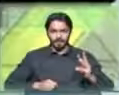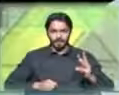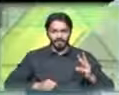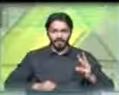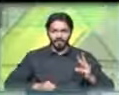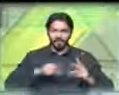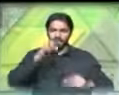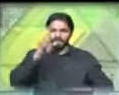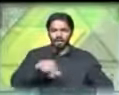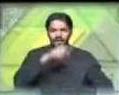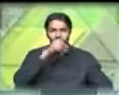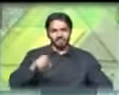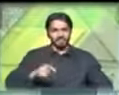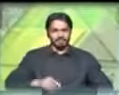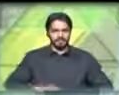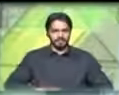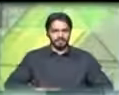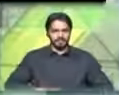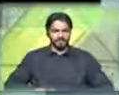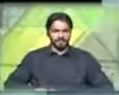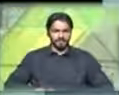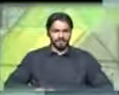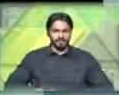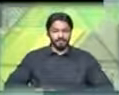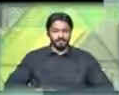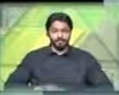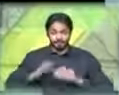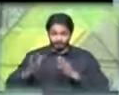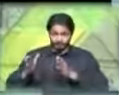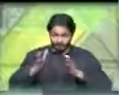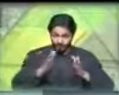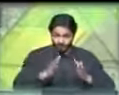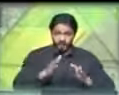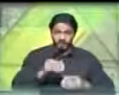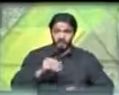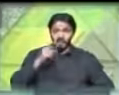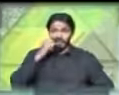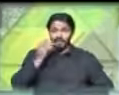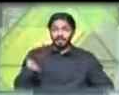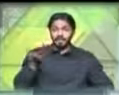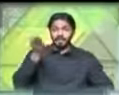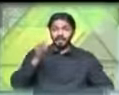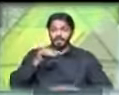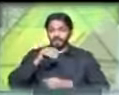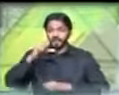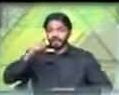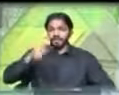نعم. سبحانه وتعالى. نعم. طيب. فقضى، قال نبي الله سليمان